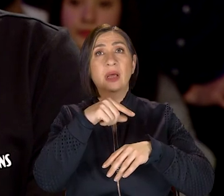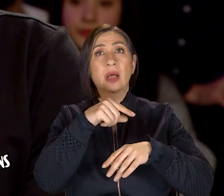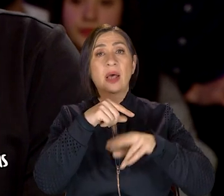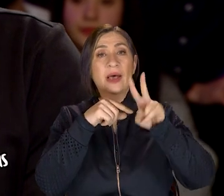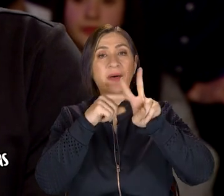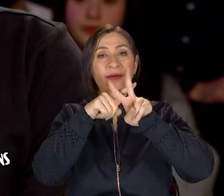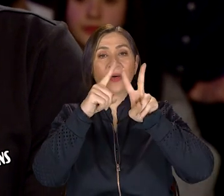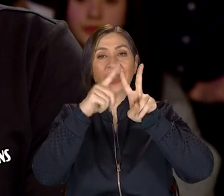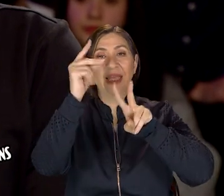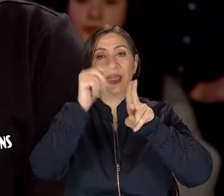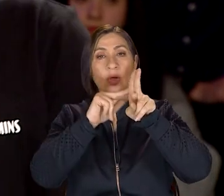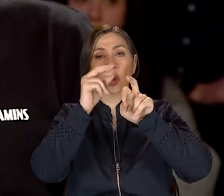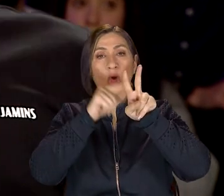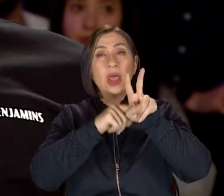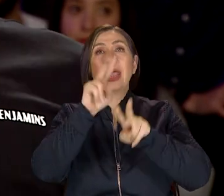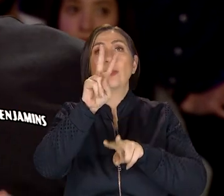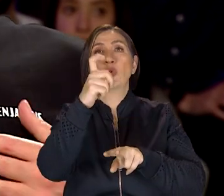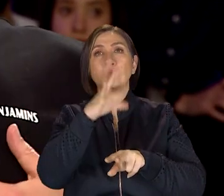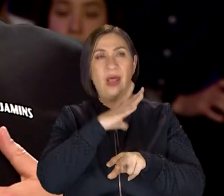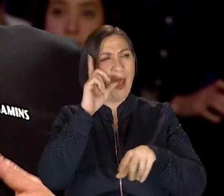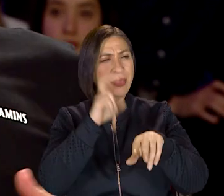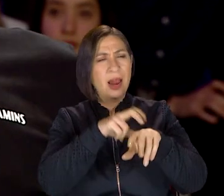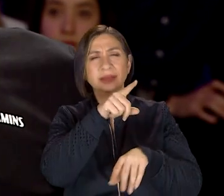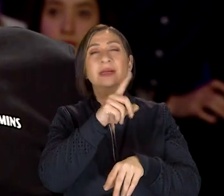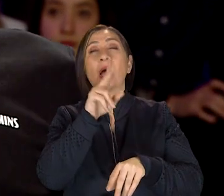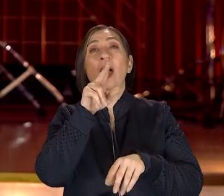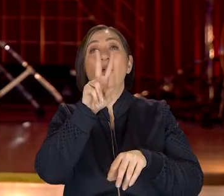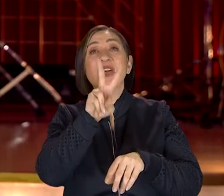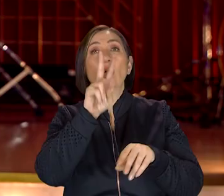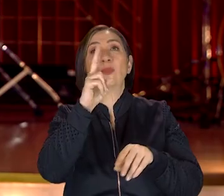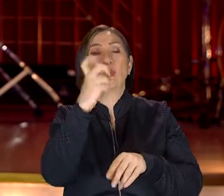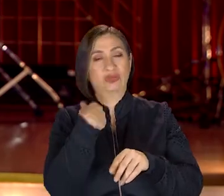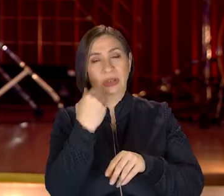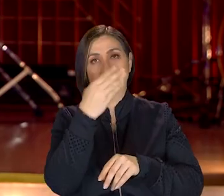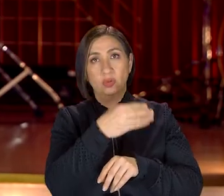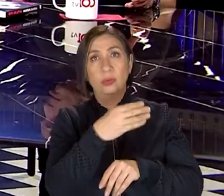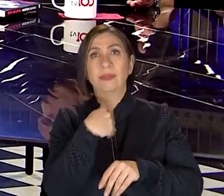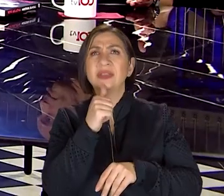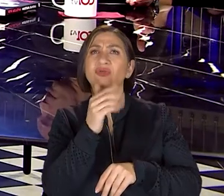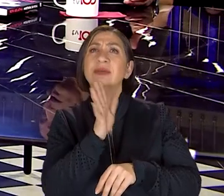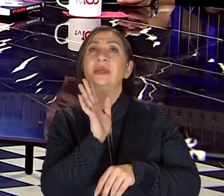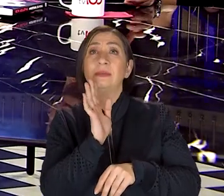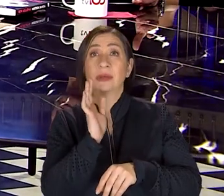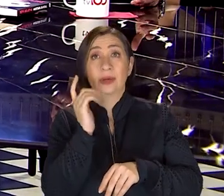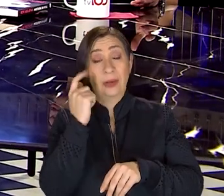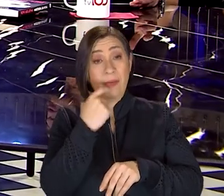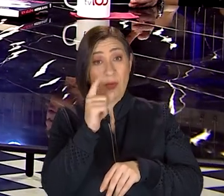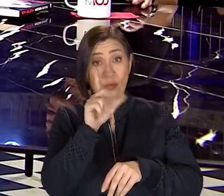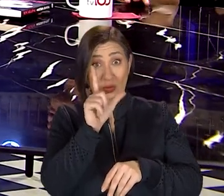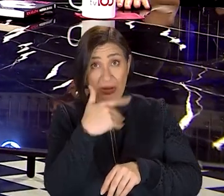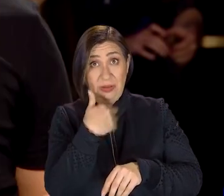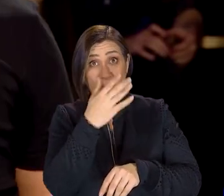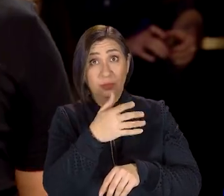Vaniköy 29 var Okan. Evet. Hatırlarsın. Vaniköy 29'a gidiyorum. 13 Hiç ben yaşında. Gitmedim. Bak kafaya gel. 13 yaşında